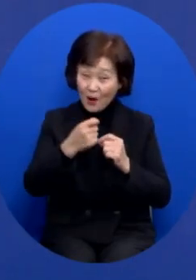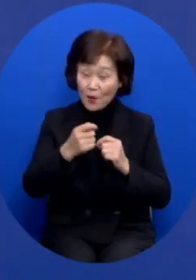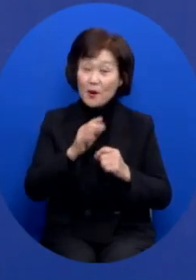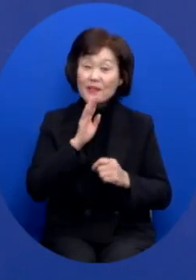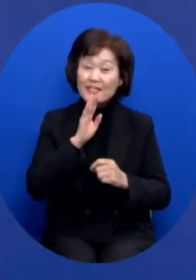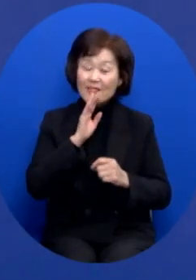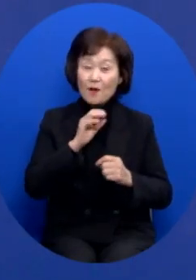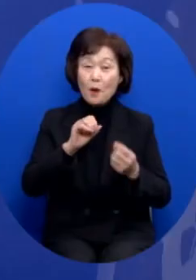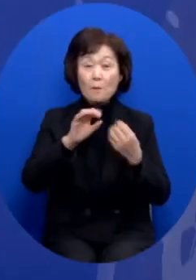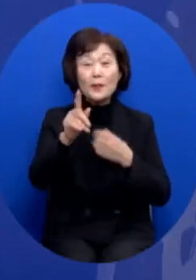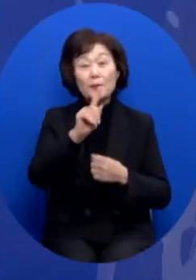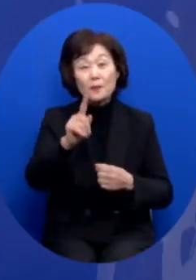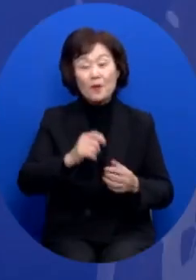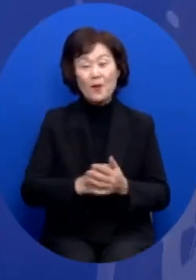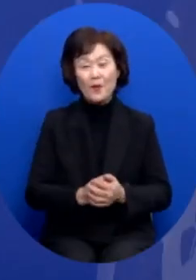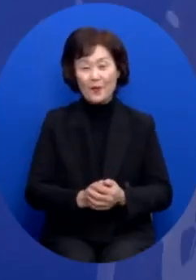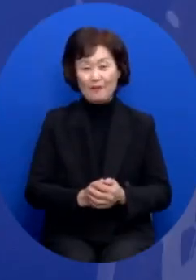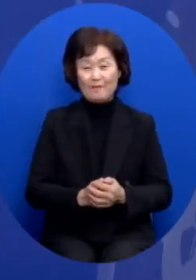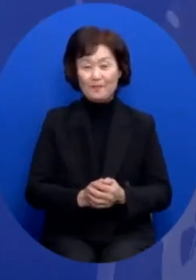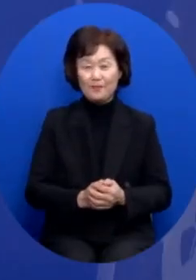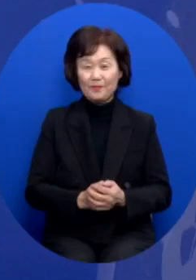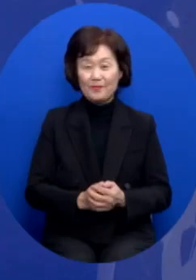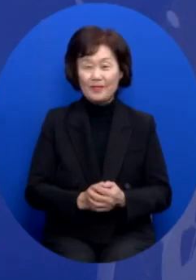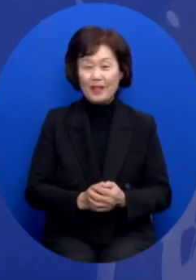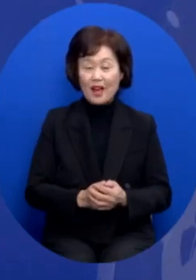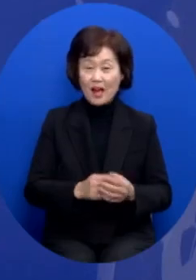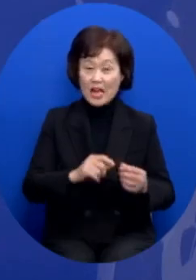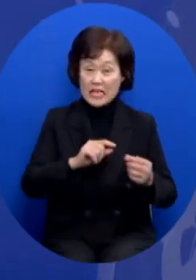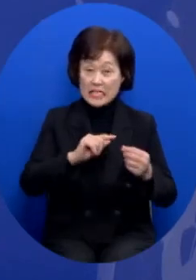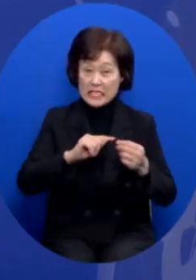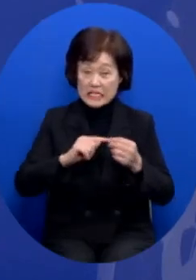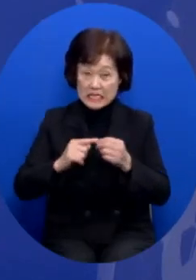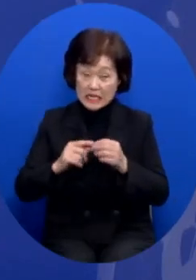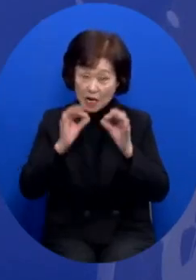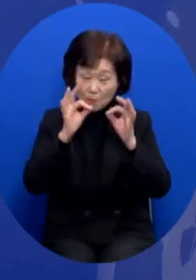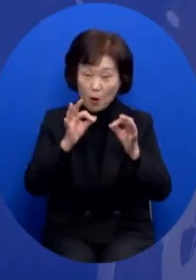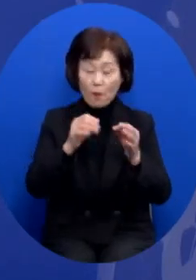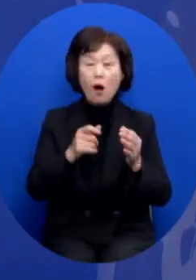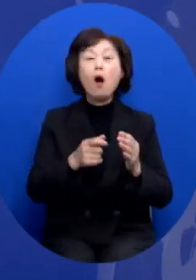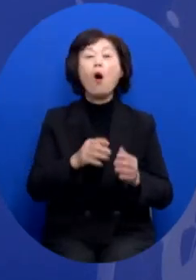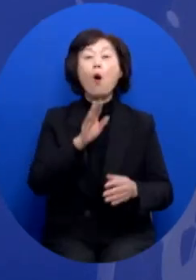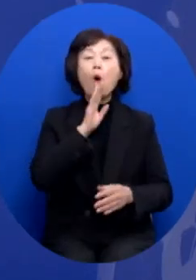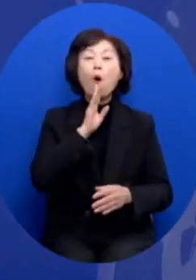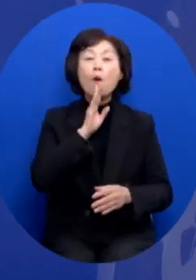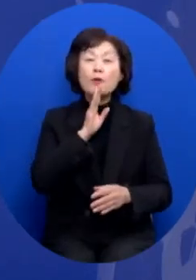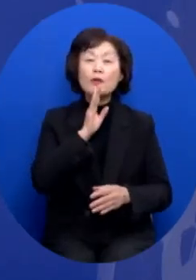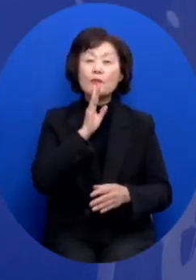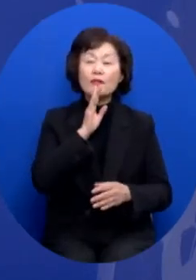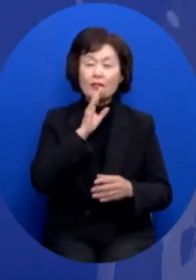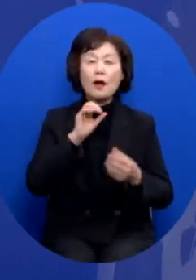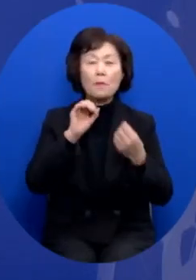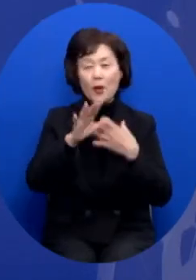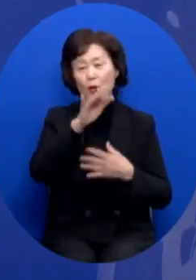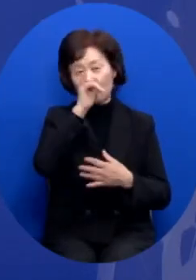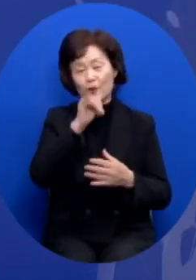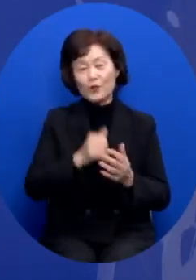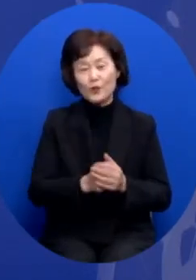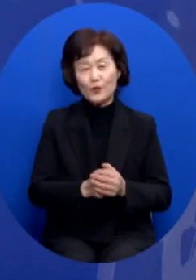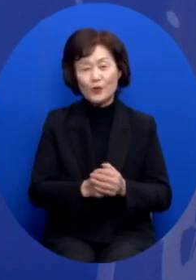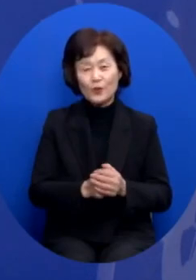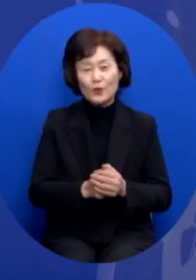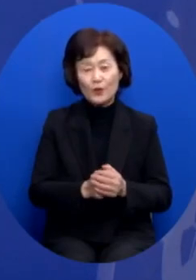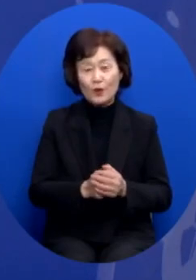반응은 어땠나요? 네, 반응이 있었고요. 해당 글에는 시의적절한 지적이다 이런 반응들 많았습니다. 이